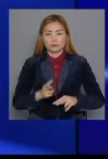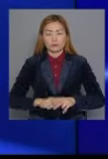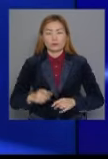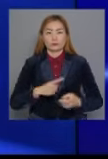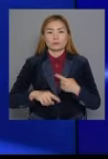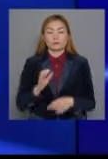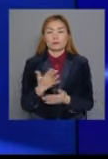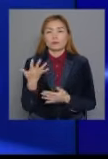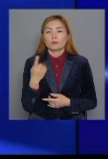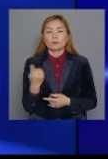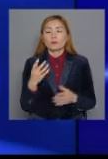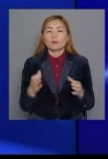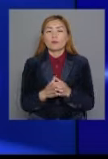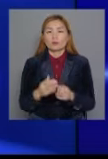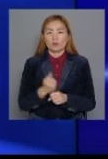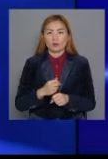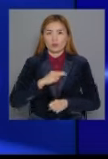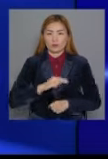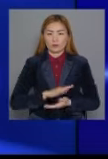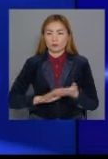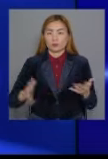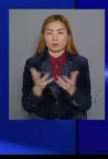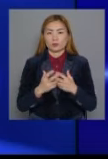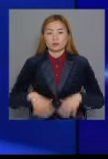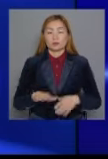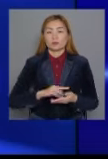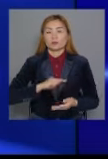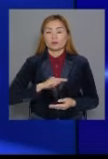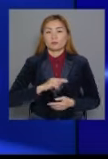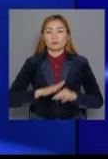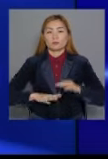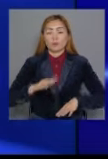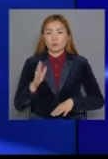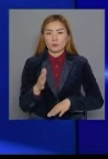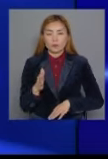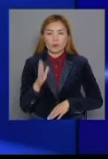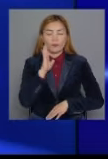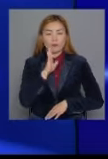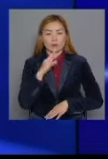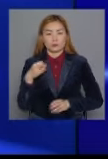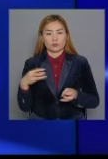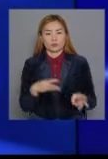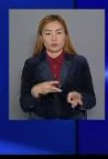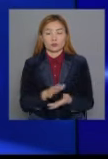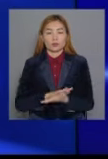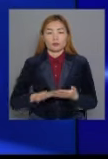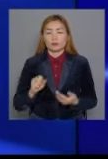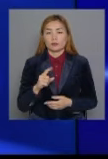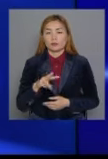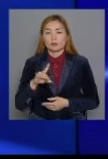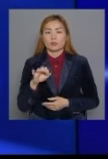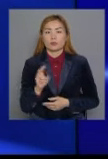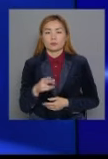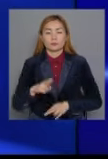предприятии запустили первый этап модернизации механических очистных сооружений сточных вод в рамках проекта «Тазалык».